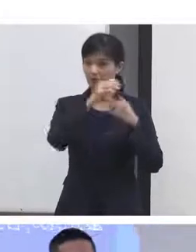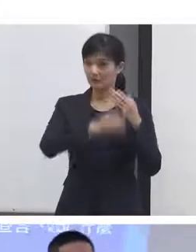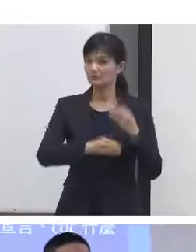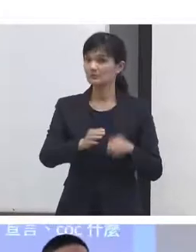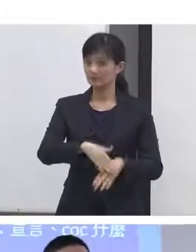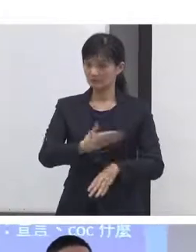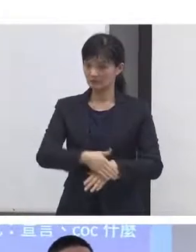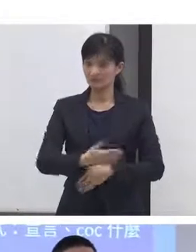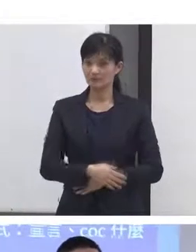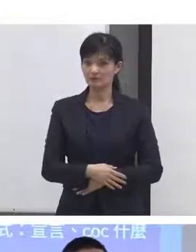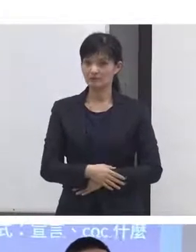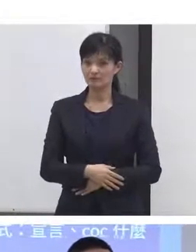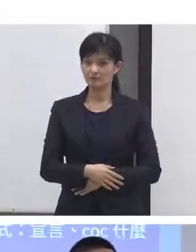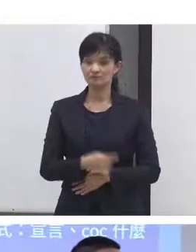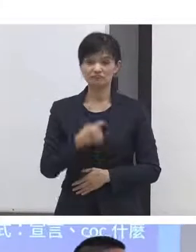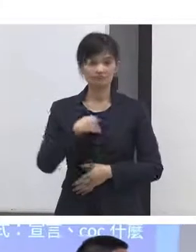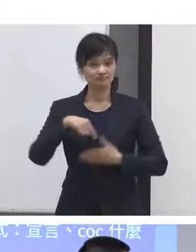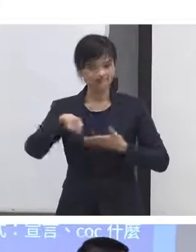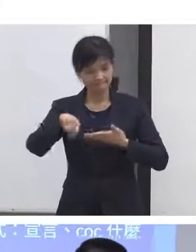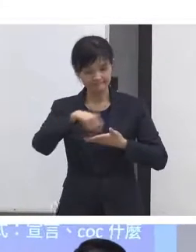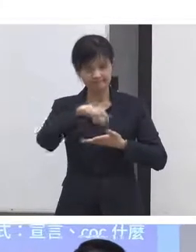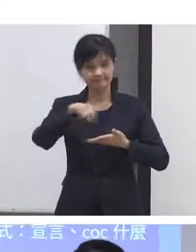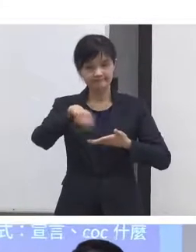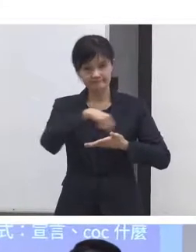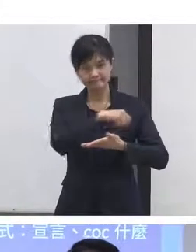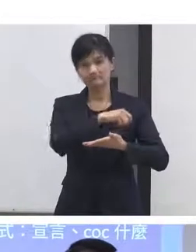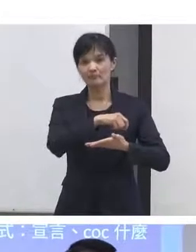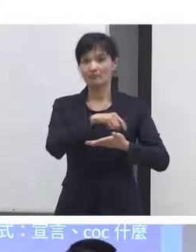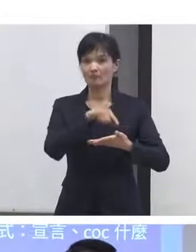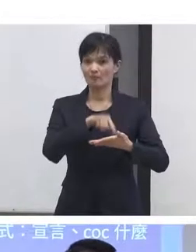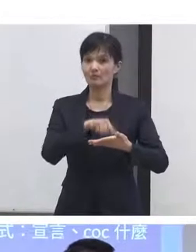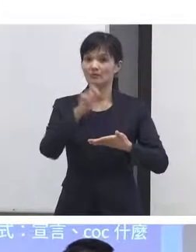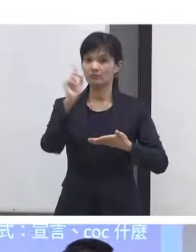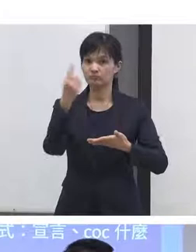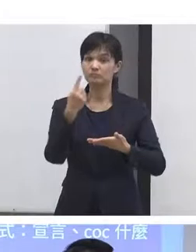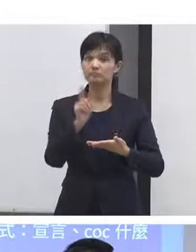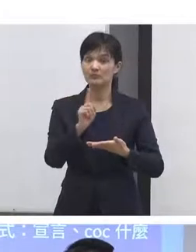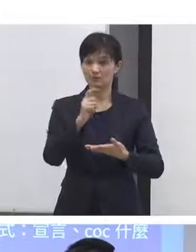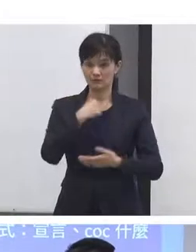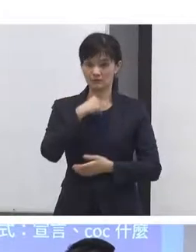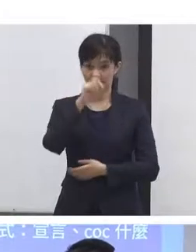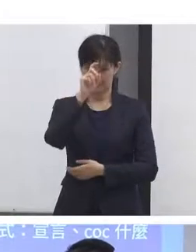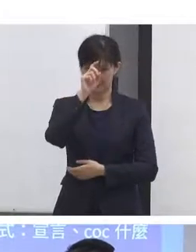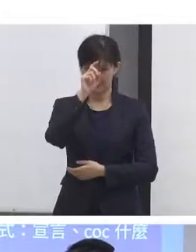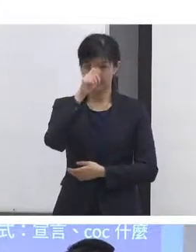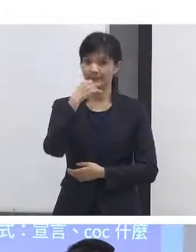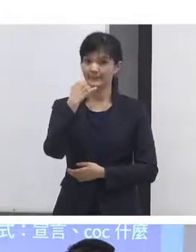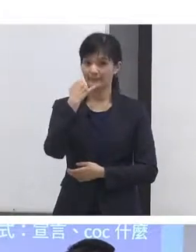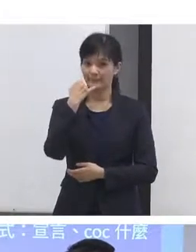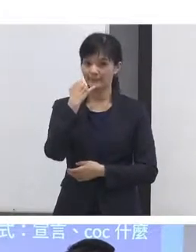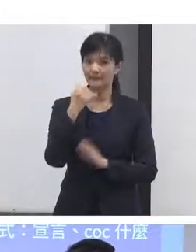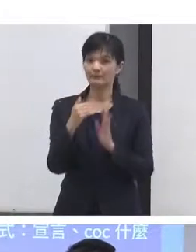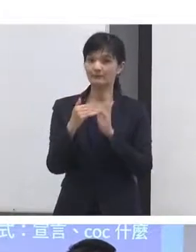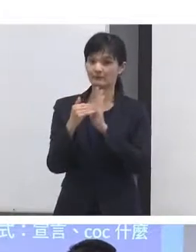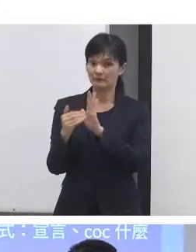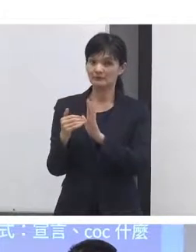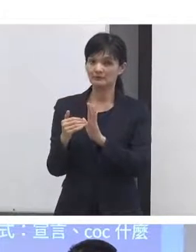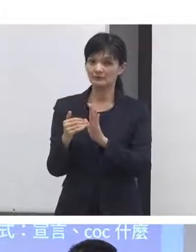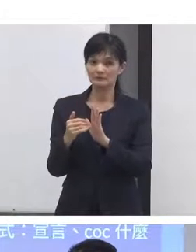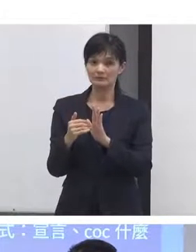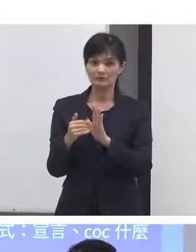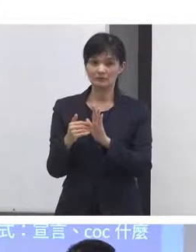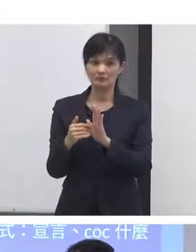对我来说，就是要写这些文件的原因，就是因为想要防止可能会发生的